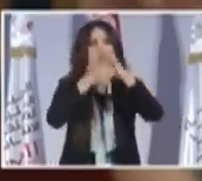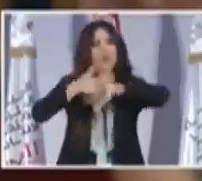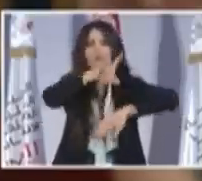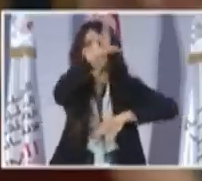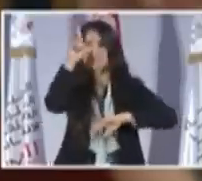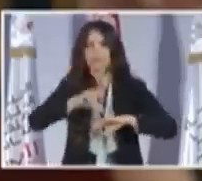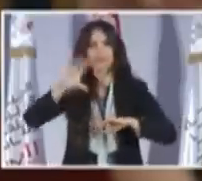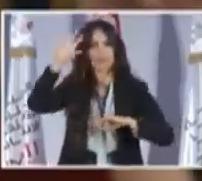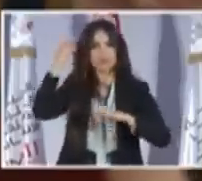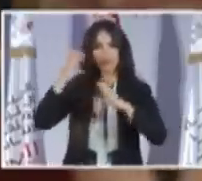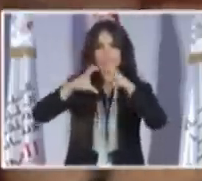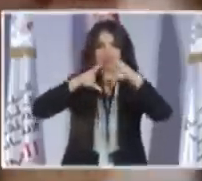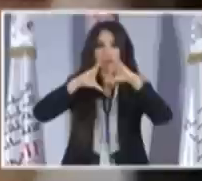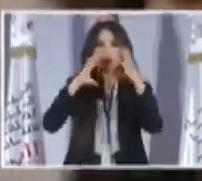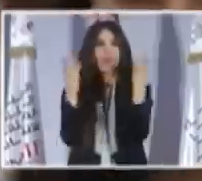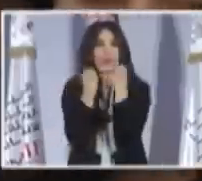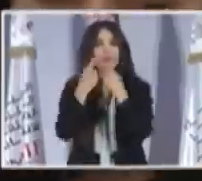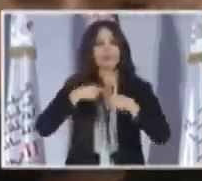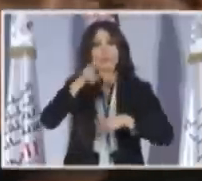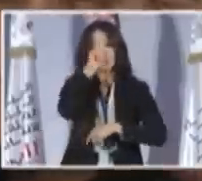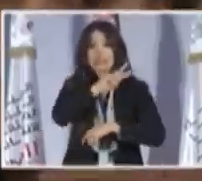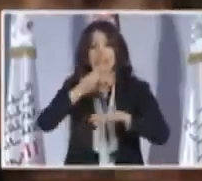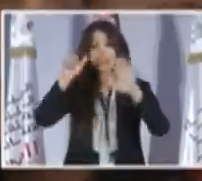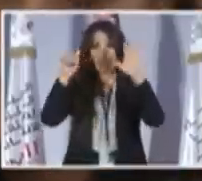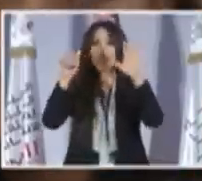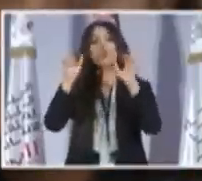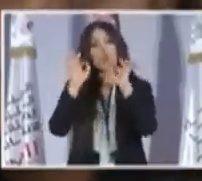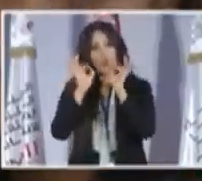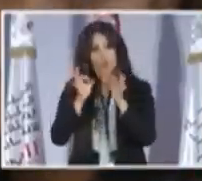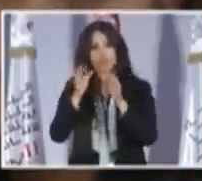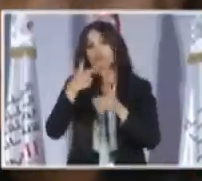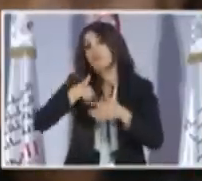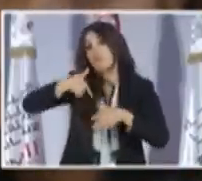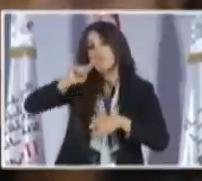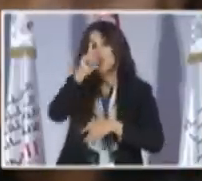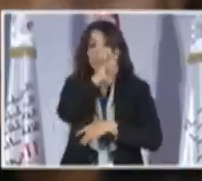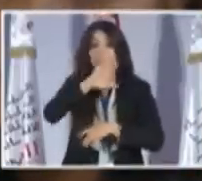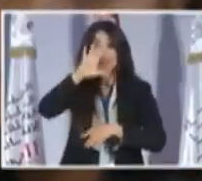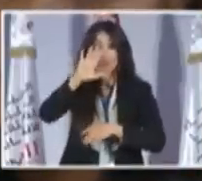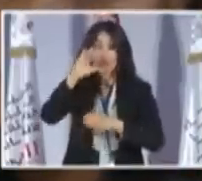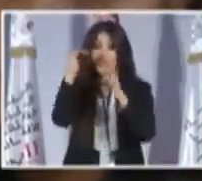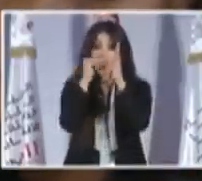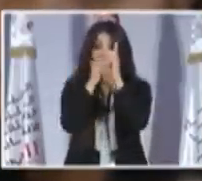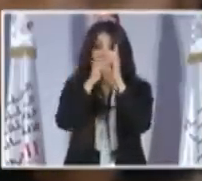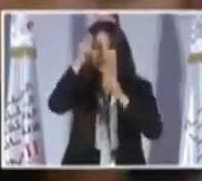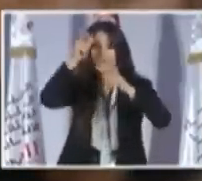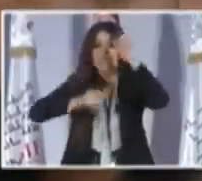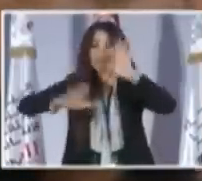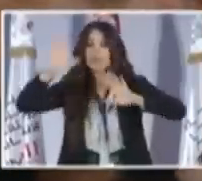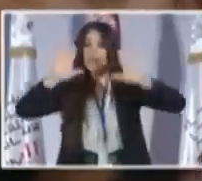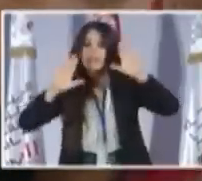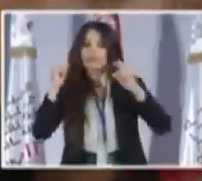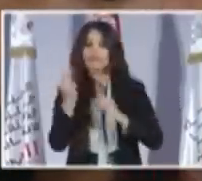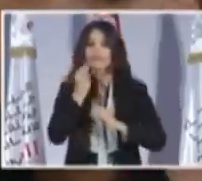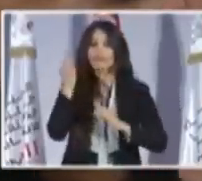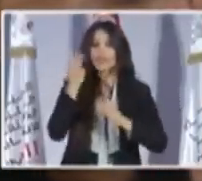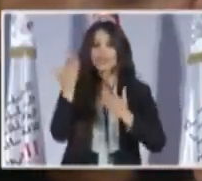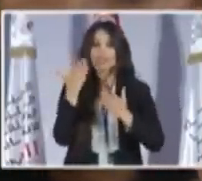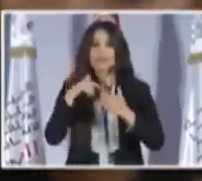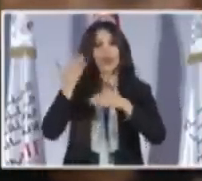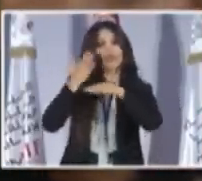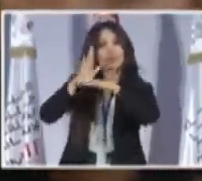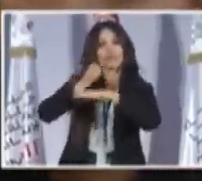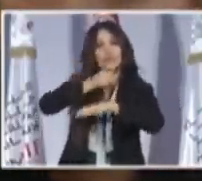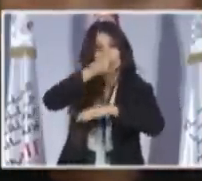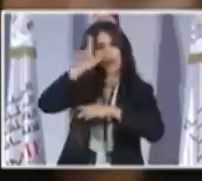الجمهوريه بحوارات سته وعشرين يتعدى اما خمسطاشر الف ولا اكثر مترشح منهج مؤشره ما نعطي الكلمه